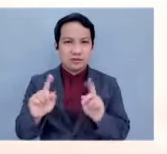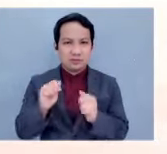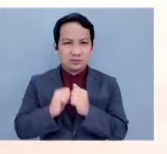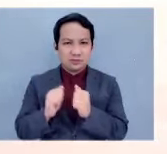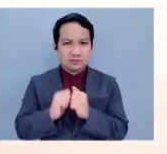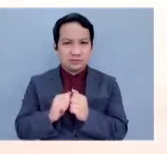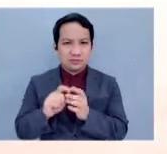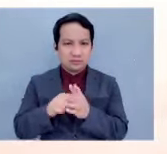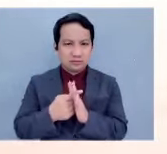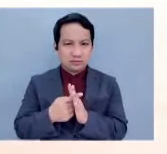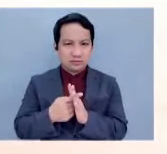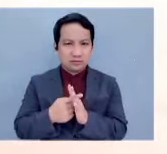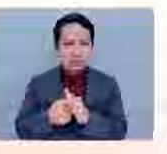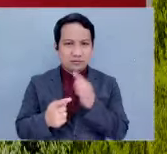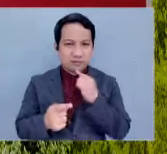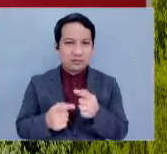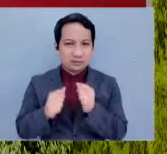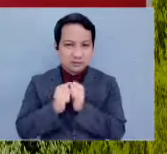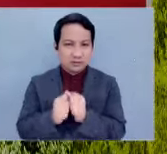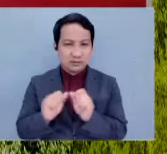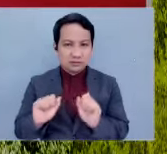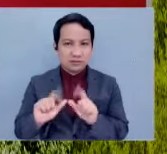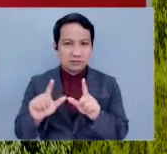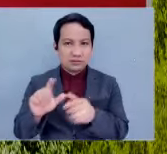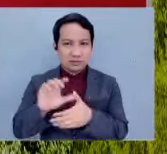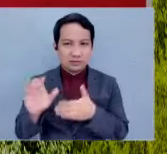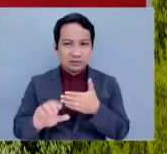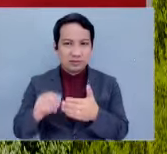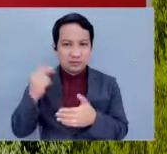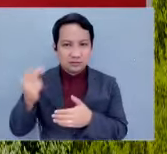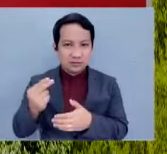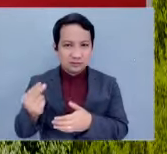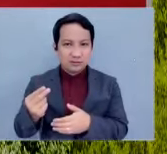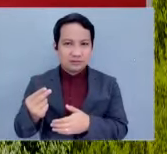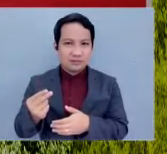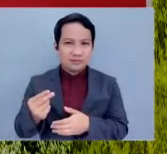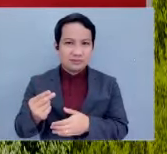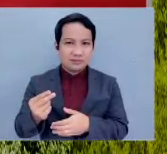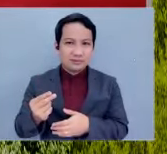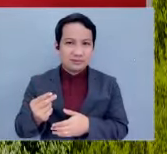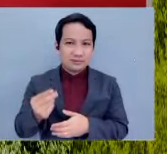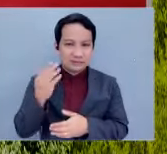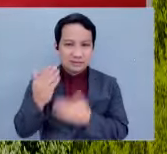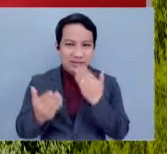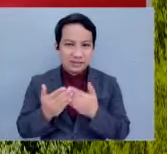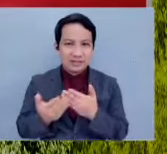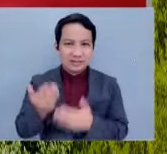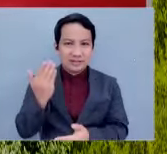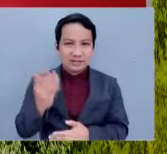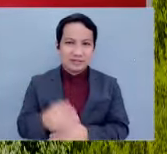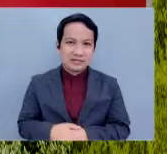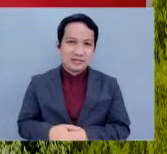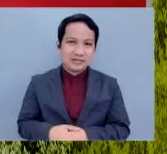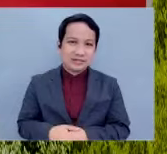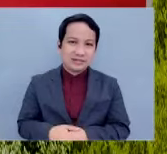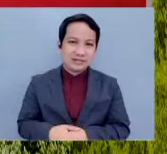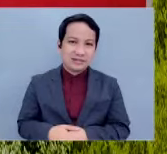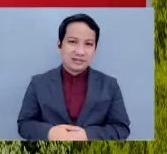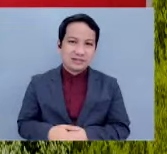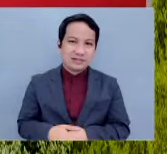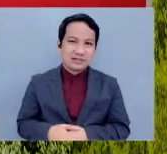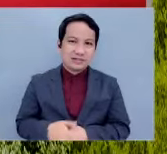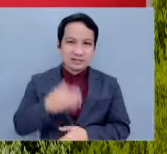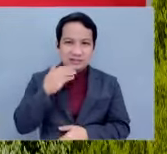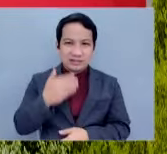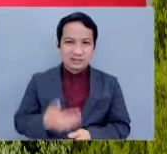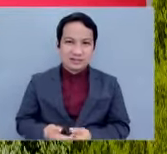nito? Makakasama natin live via Zoom ang historian na si Professor Xiao Chua. Good morning, Prof! Morning. Welcome back! Good morning,